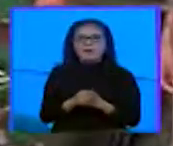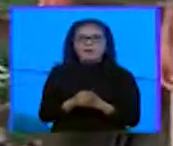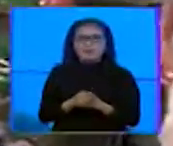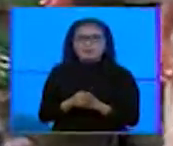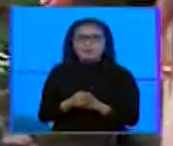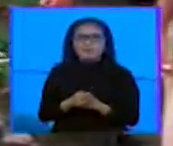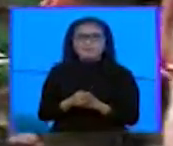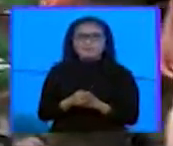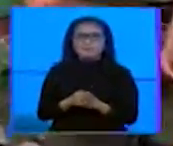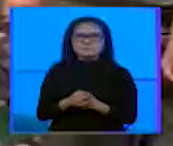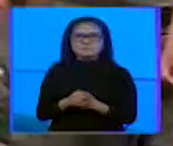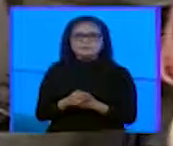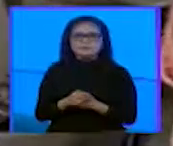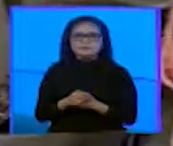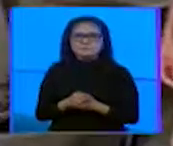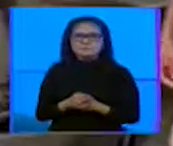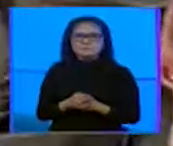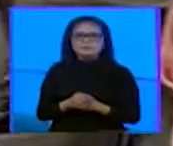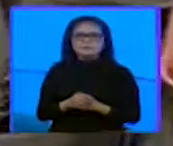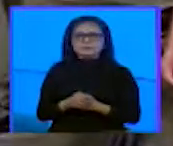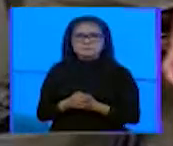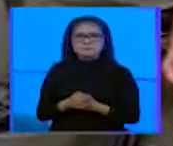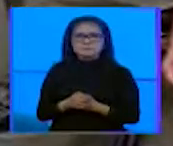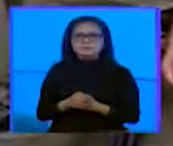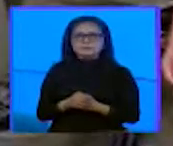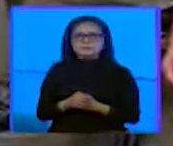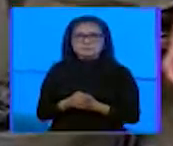cepat. Dari Kepulauan Seribu, Bebi Kristami, Ilham Elias, Eri Nugraha, iNews melaporkan.